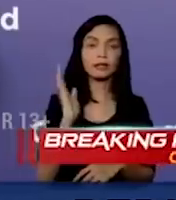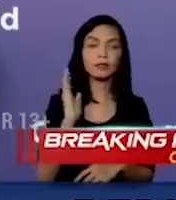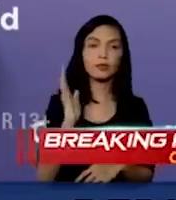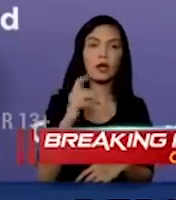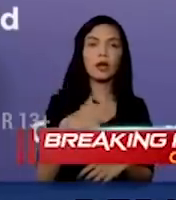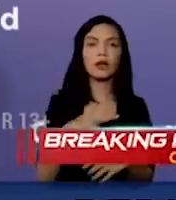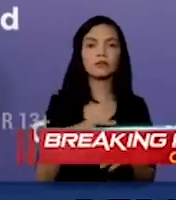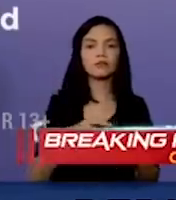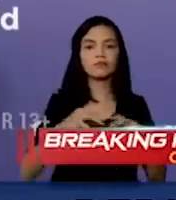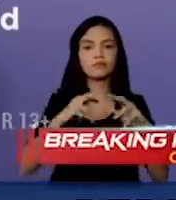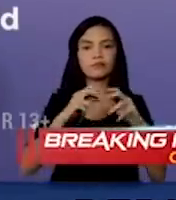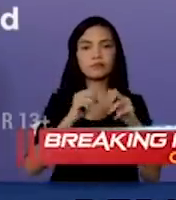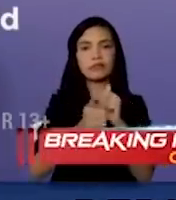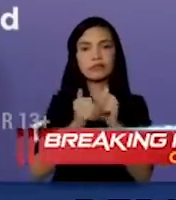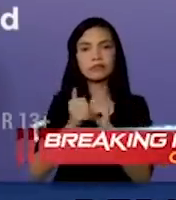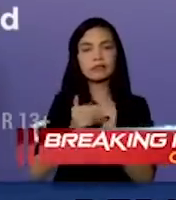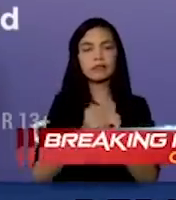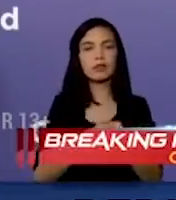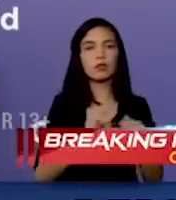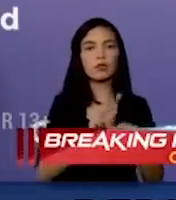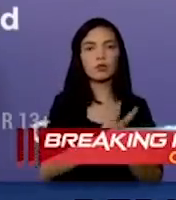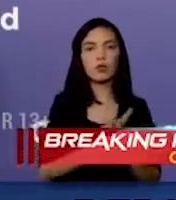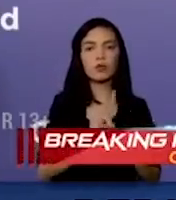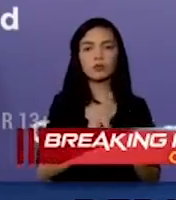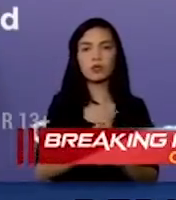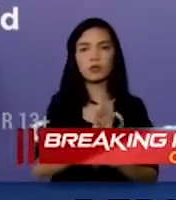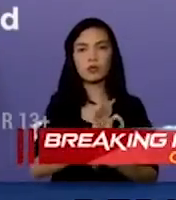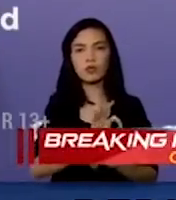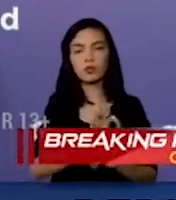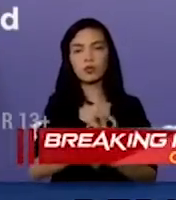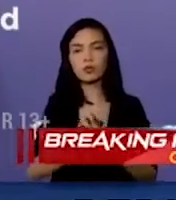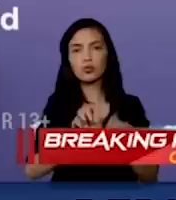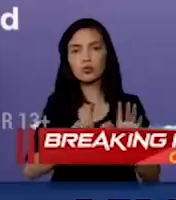pemeriksaan spesimen sebanyak 20